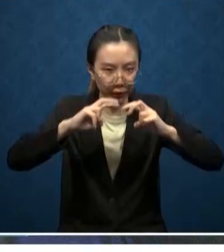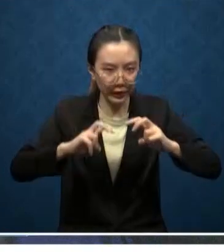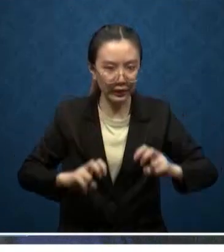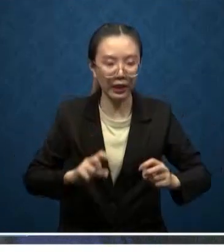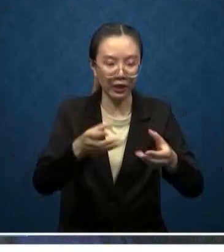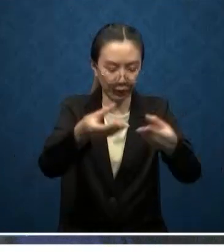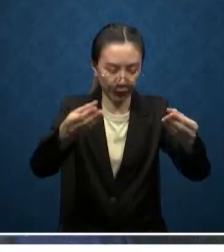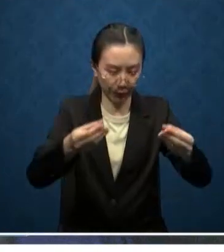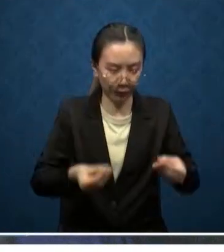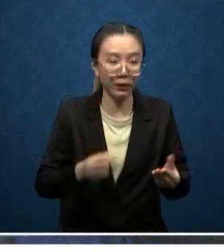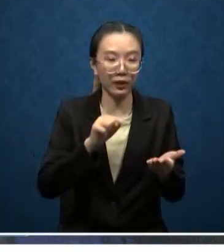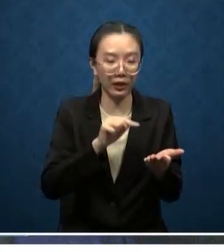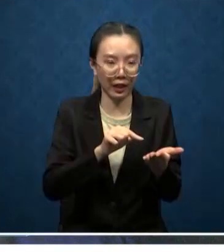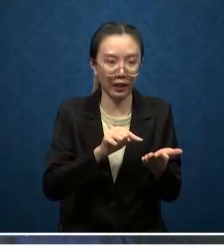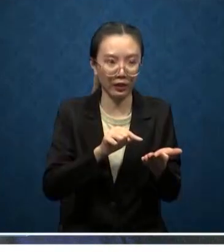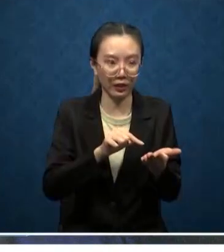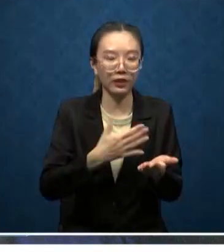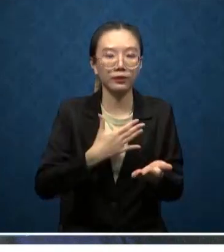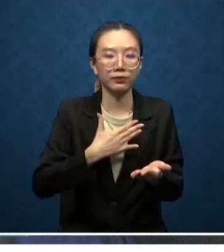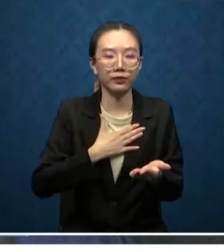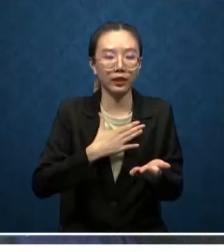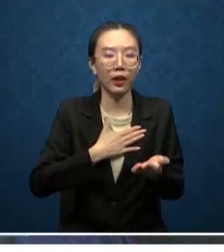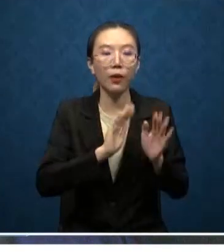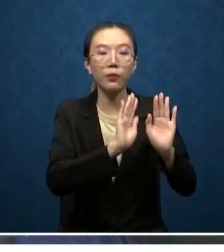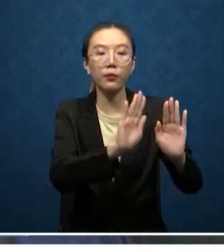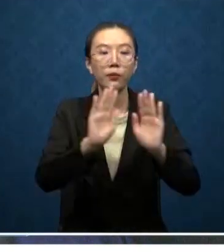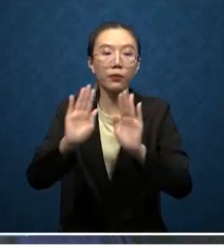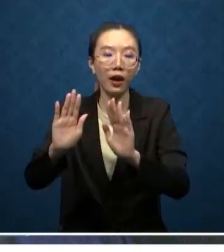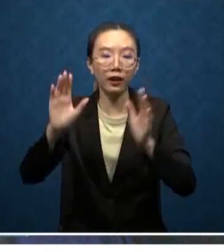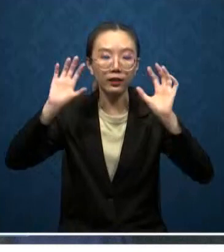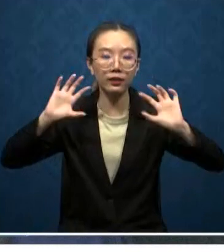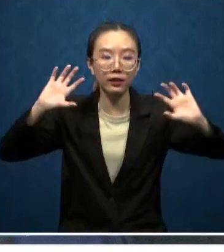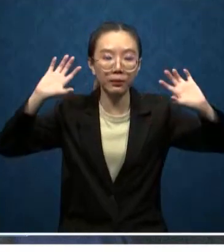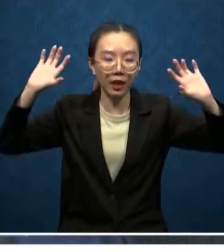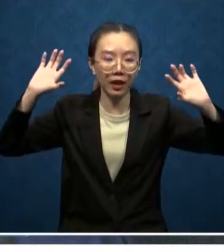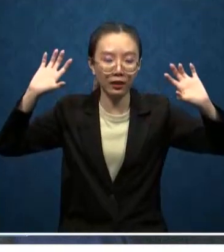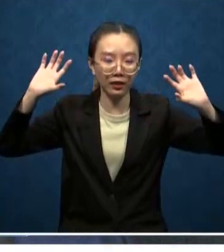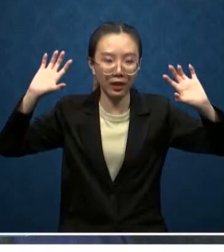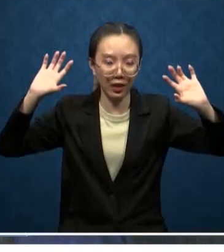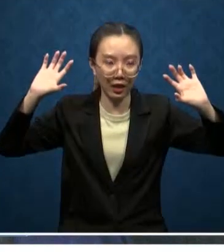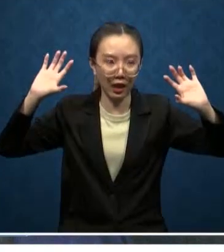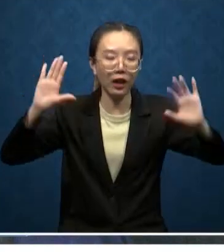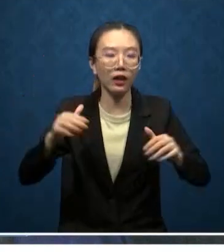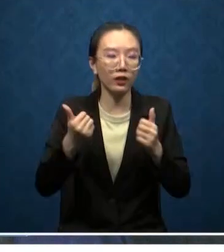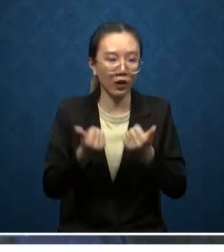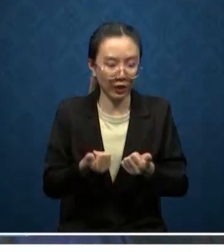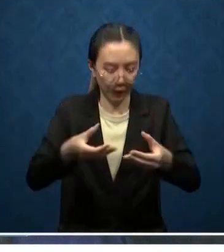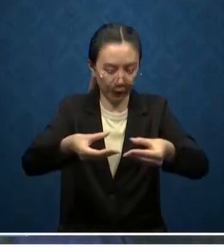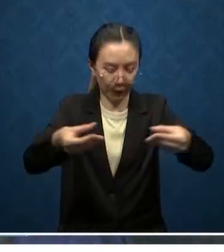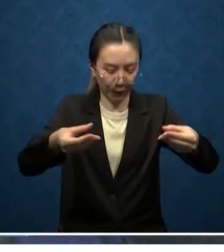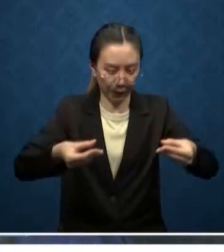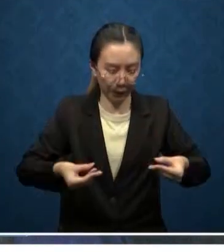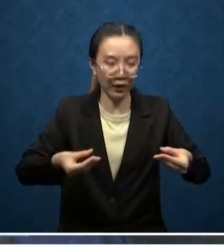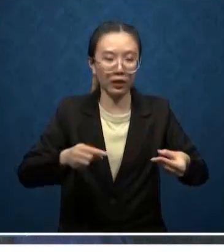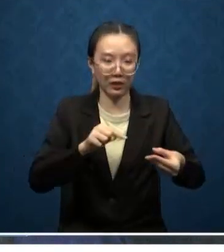ขับเคลื่อนนะคะตรงนี้ดิฉันก็อยากจะฝากไปถึงรัฐบาลว่าในเมื่อมีผลงานการวิจัยออกมาแล้วดิฉันก็